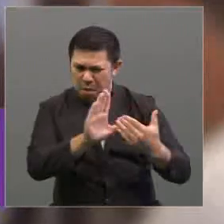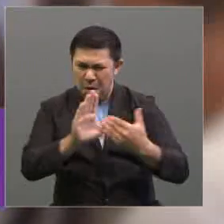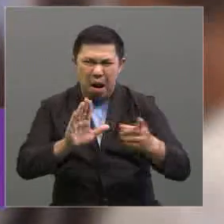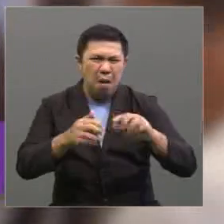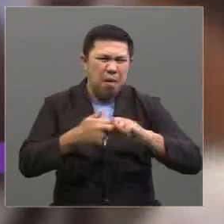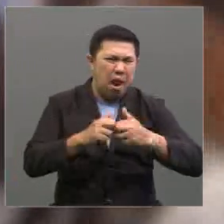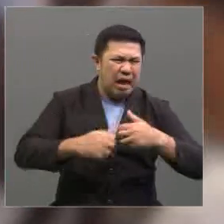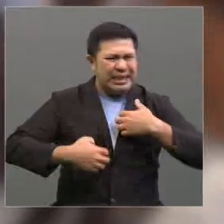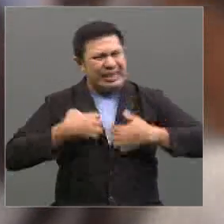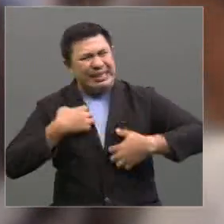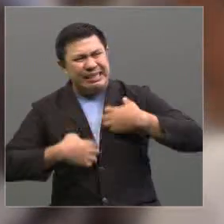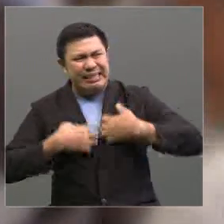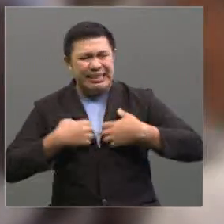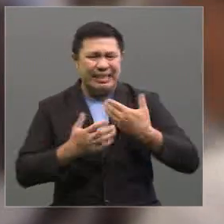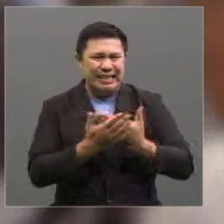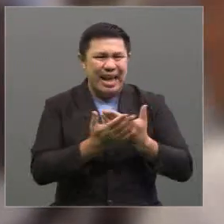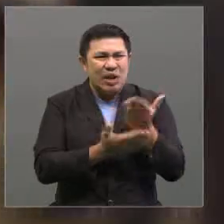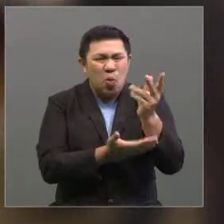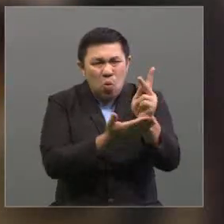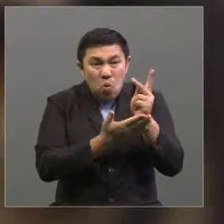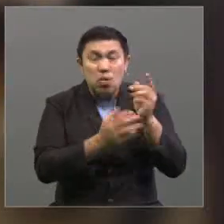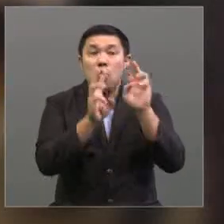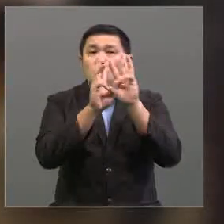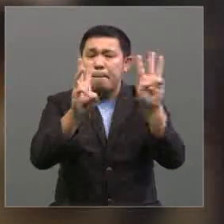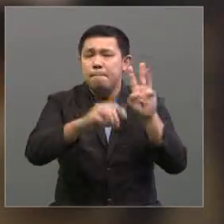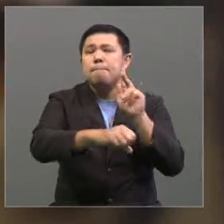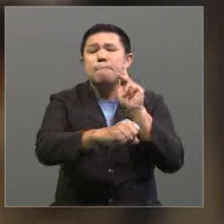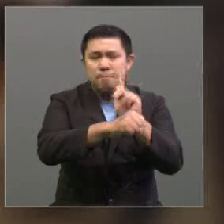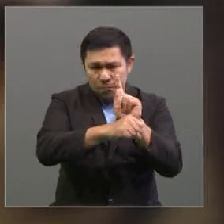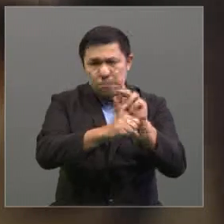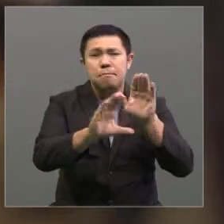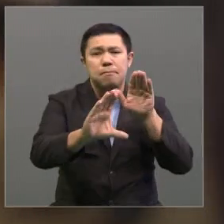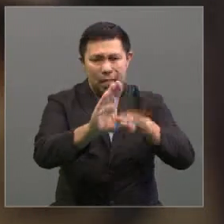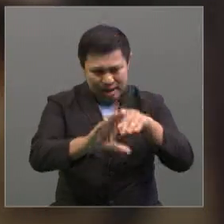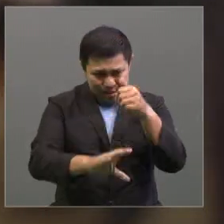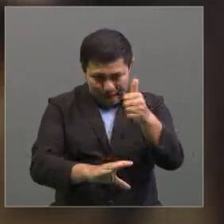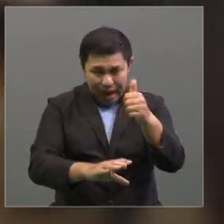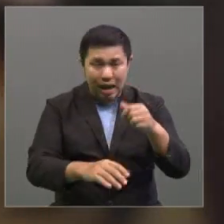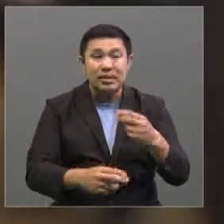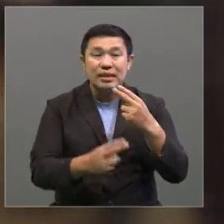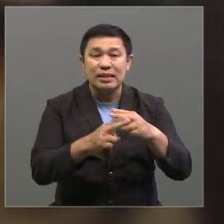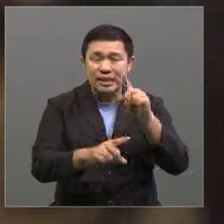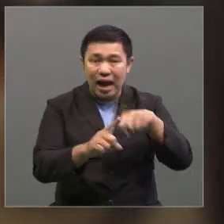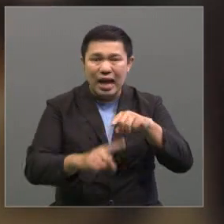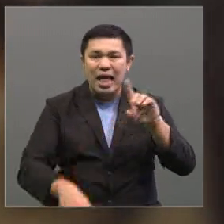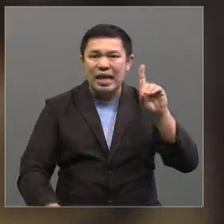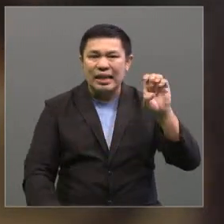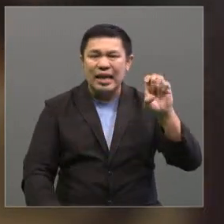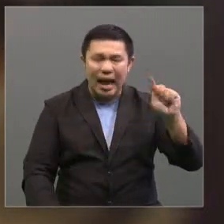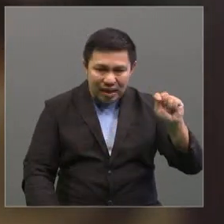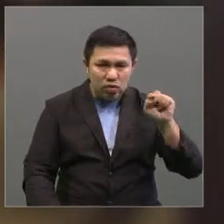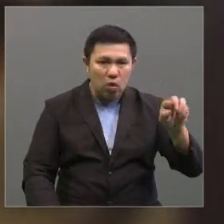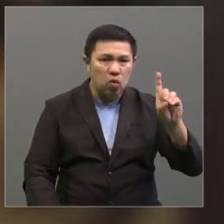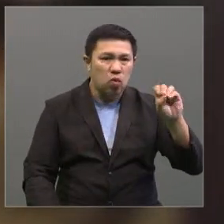เดือดร้อนจากปัญหาหนี้นอกระบบนะคะทางออนไลน์นี่ก็เข้าไปลงทะเบียนกันได้ต่อเนื่องนะนะคะ Death dopa.go.th